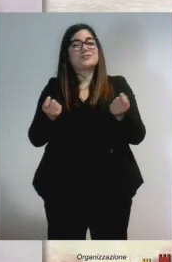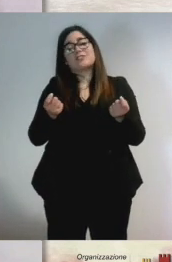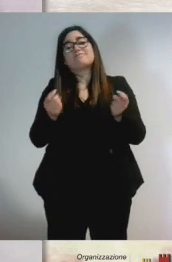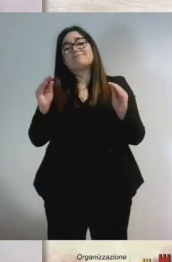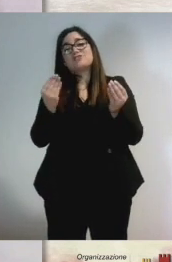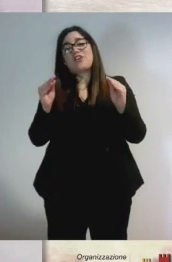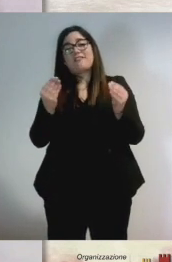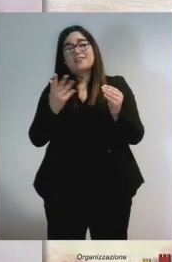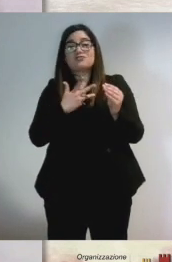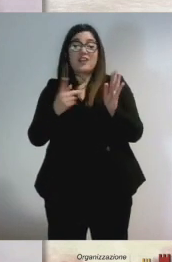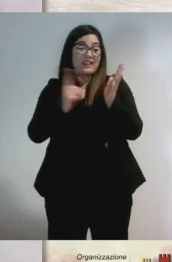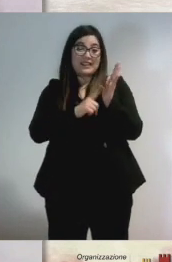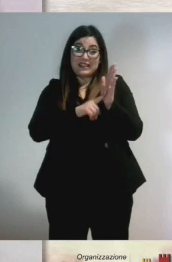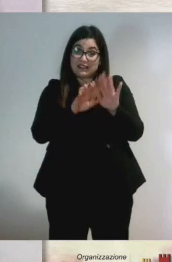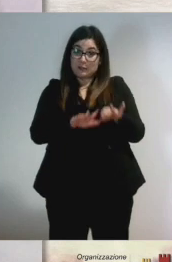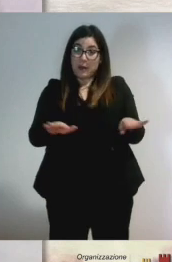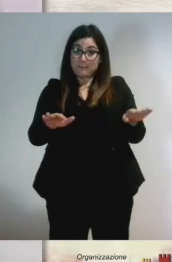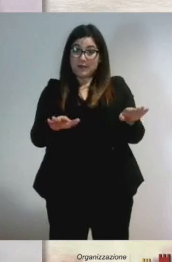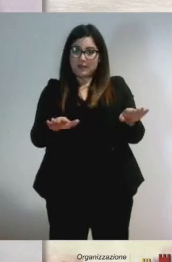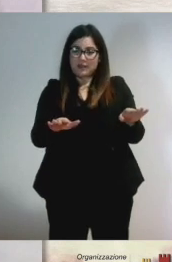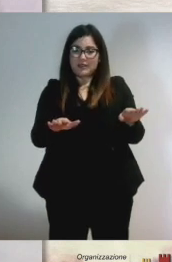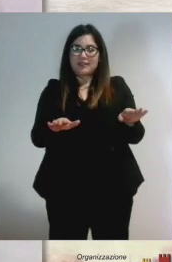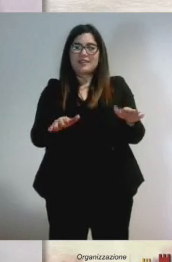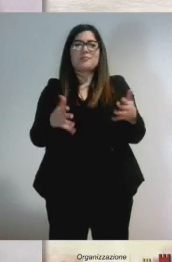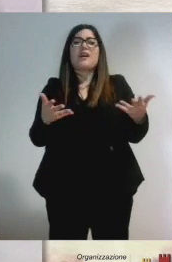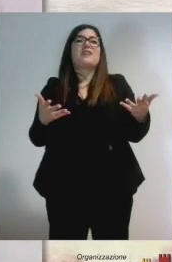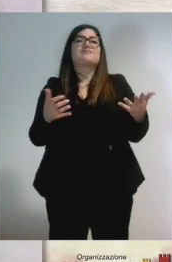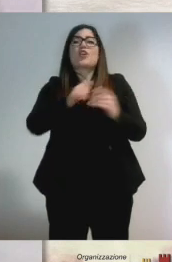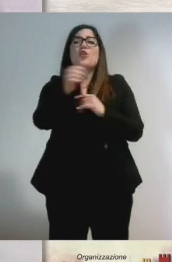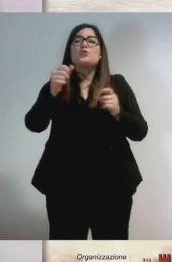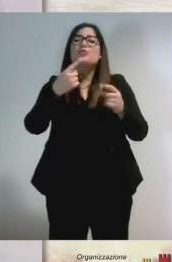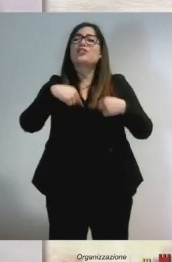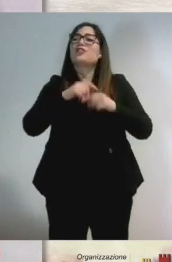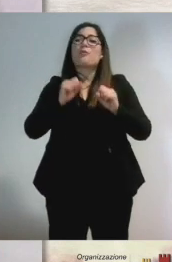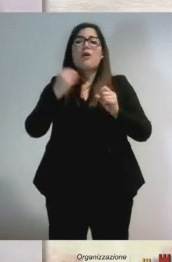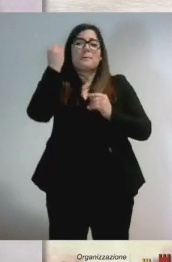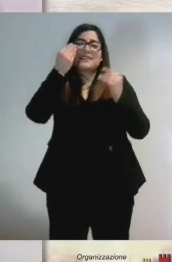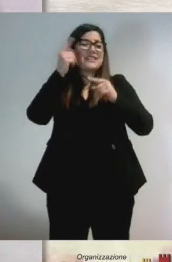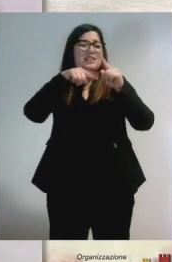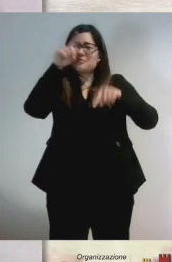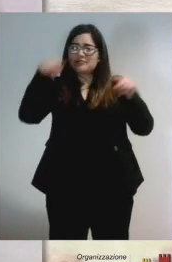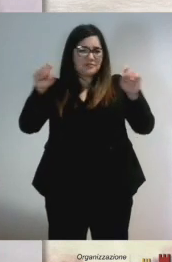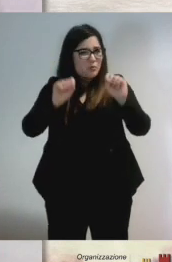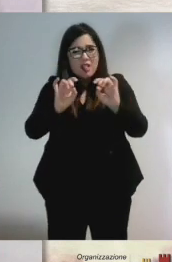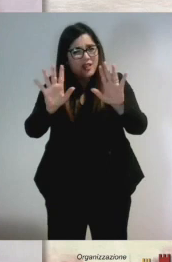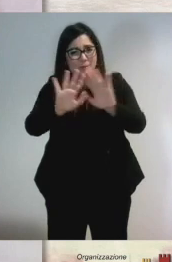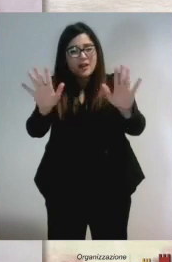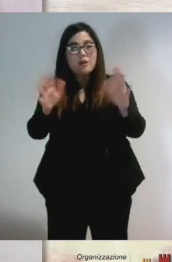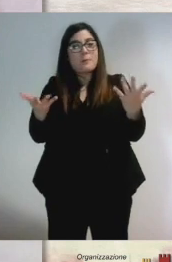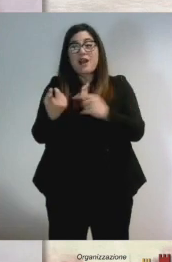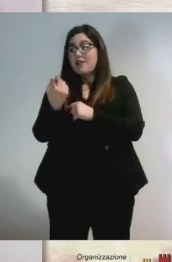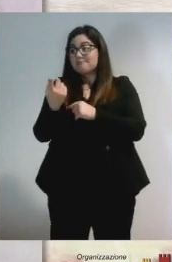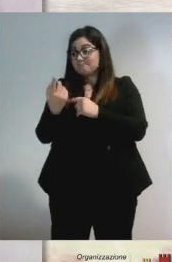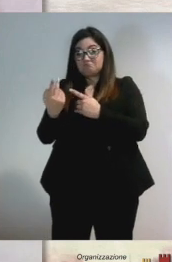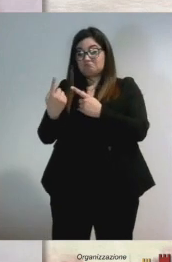indipendentemente da davvero ognuno di noi la può pensare Io ho incontrato qualche giorno fa due donne che mi hanno